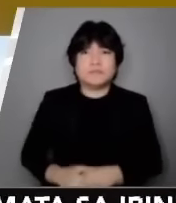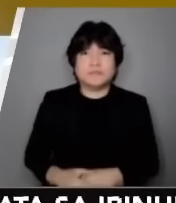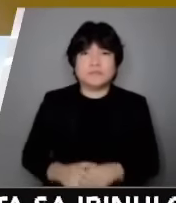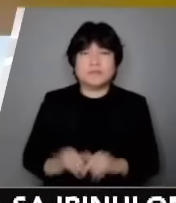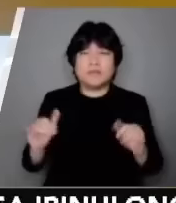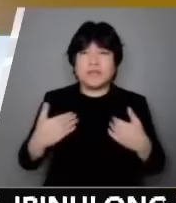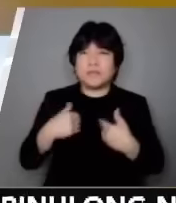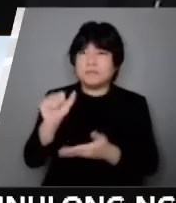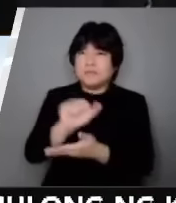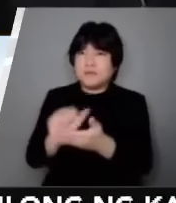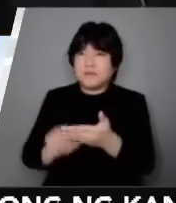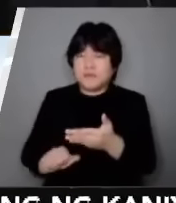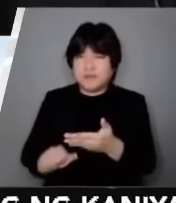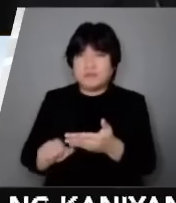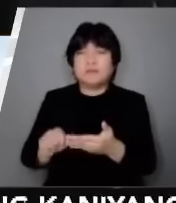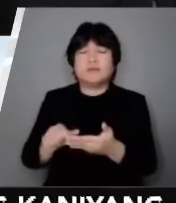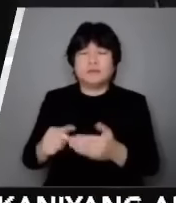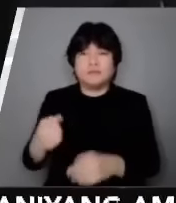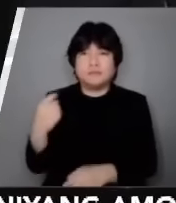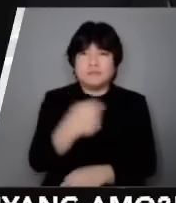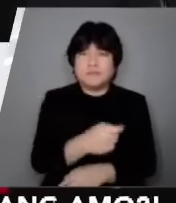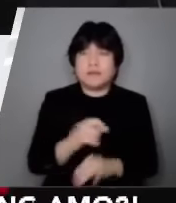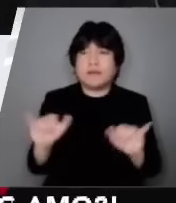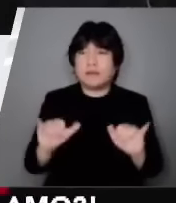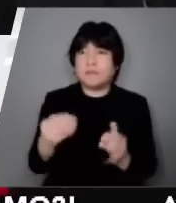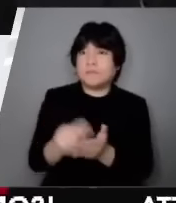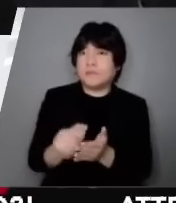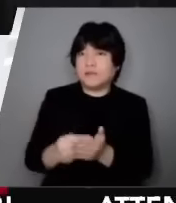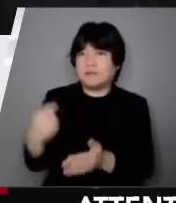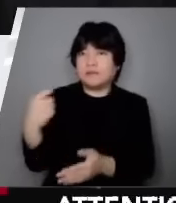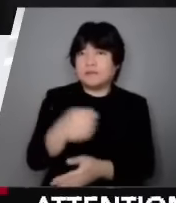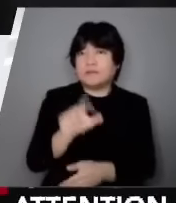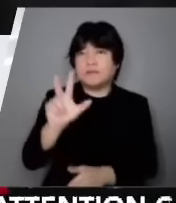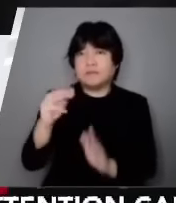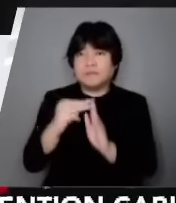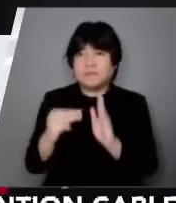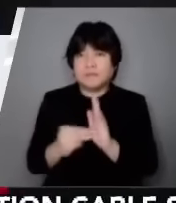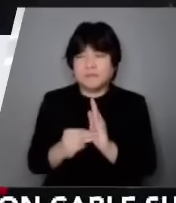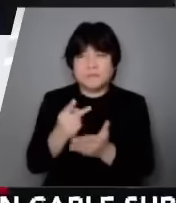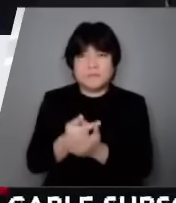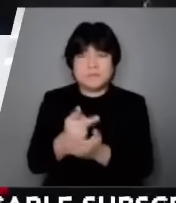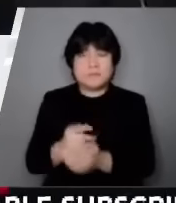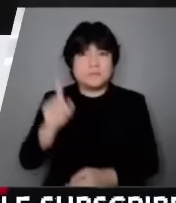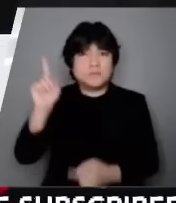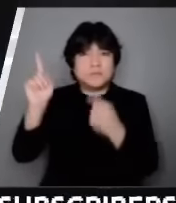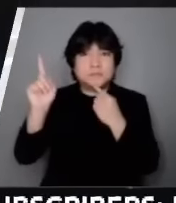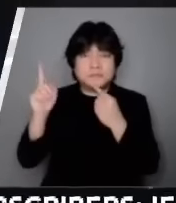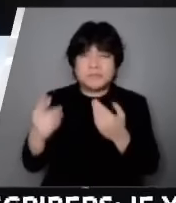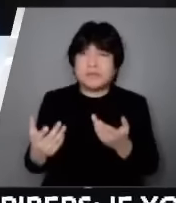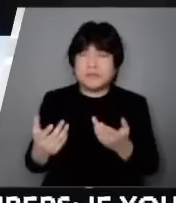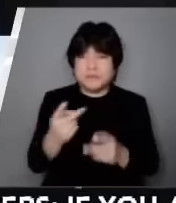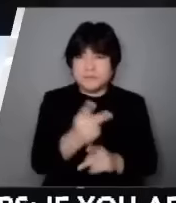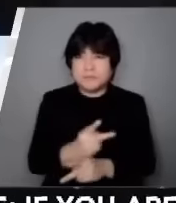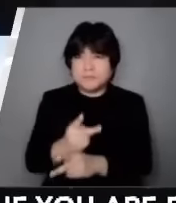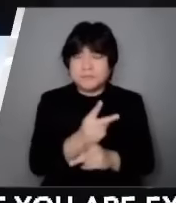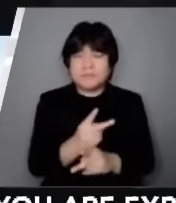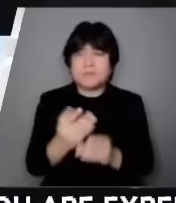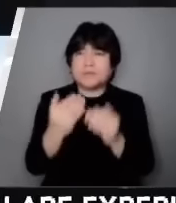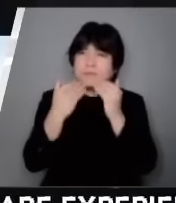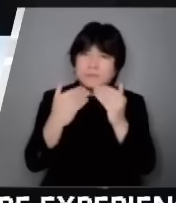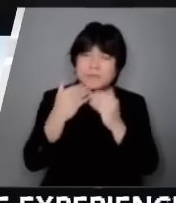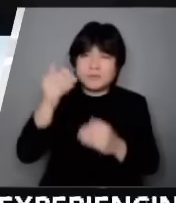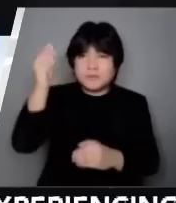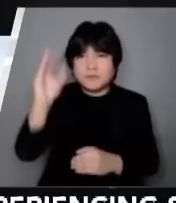3 million pesos. Papahalagan and iingatan po yung mga ganong biyaya ng Diyos din po at mga bigay ng